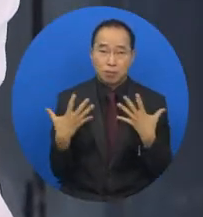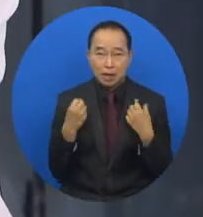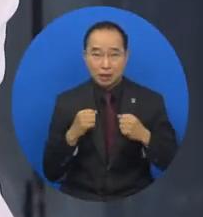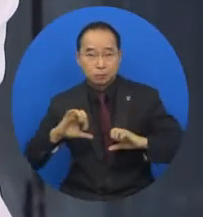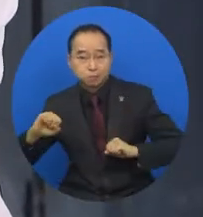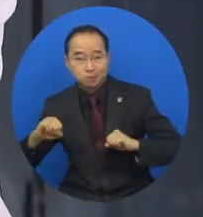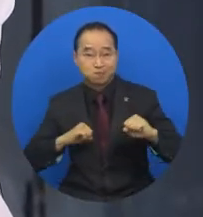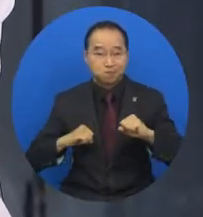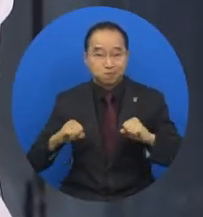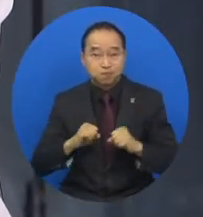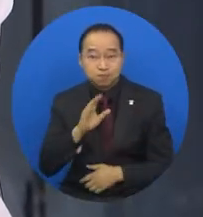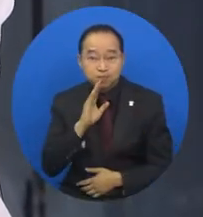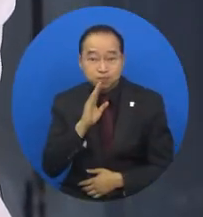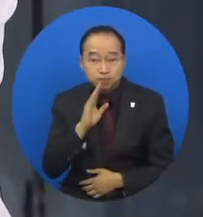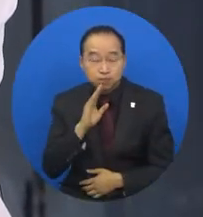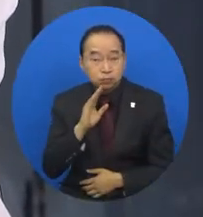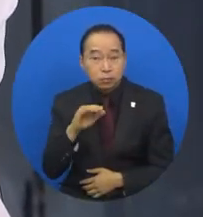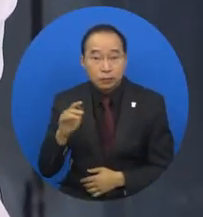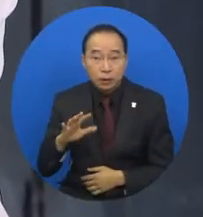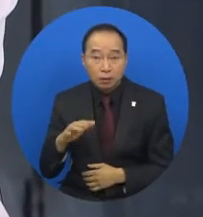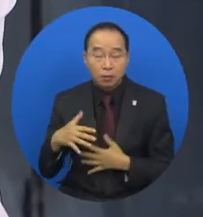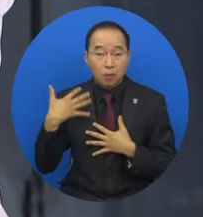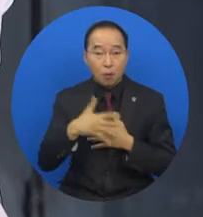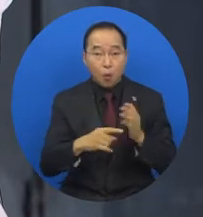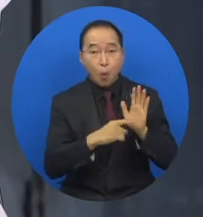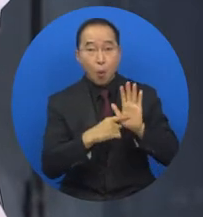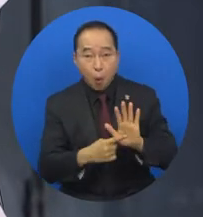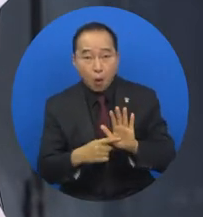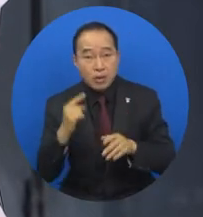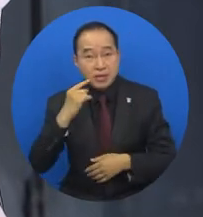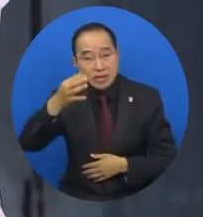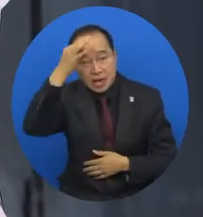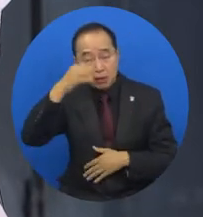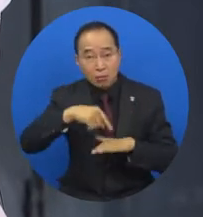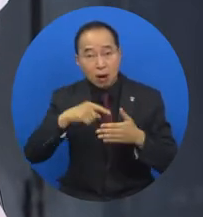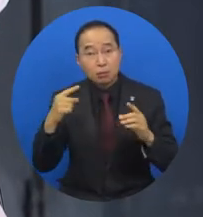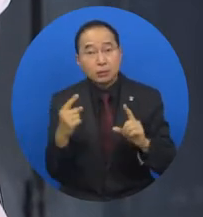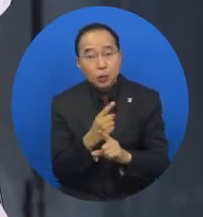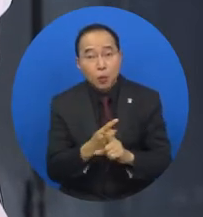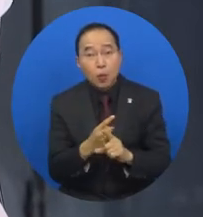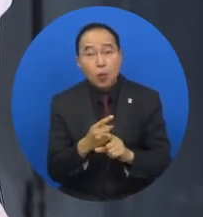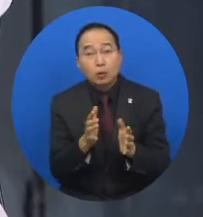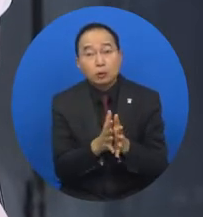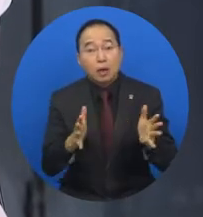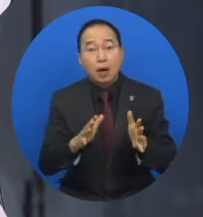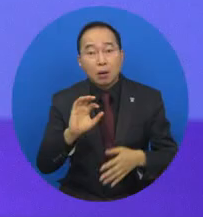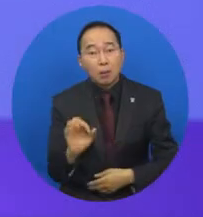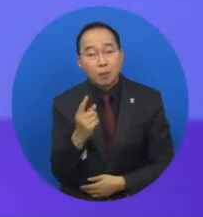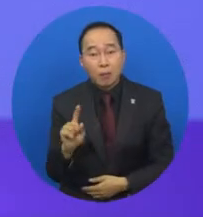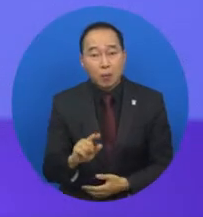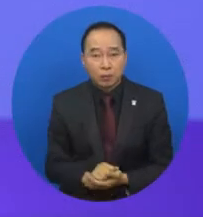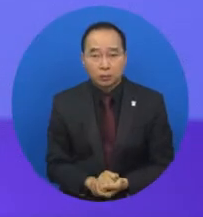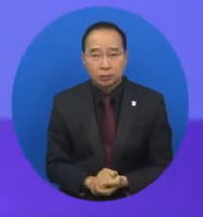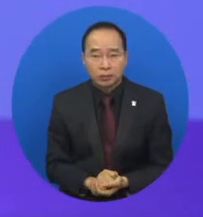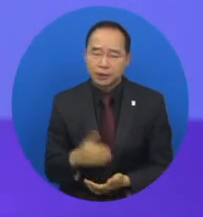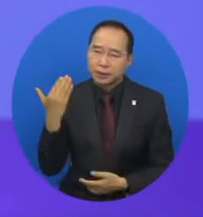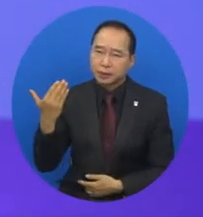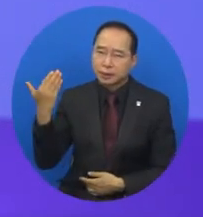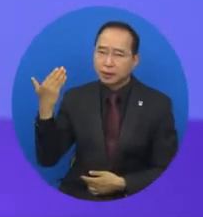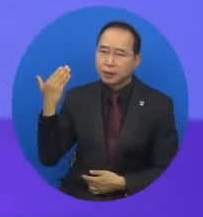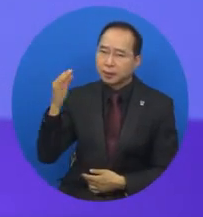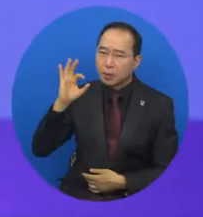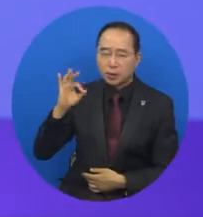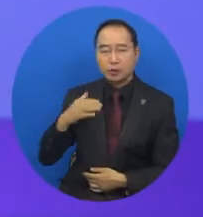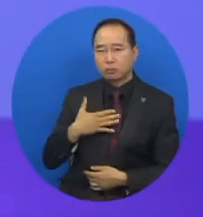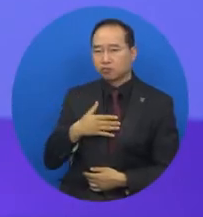몸을 많이 쓰는 작업이잖아요. 그런데 표현 예술 치료를 하시게 된 계기가 있을까요? 직접적인? 지금 반추해